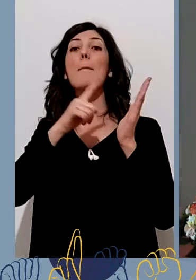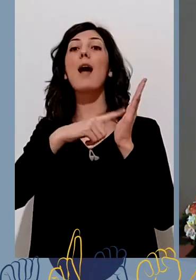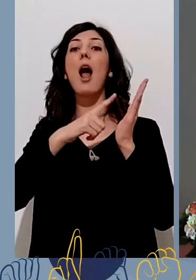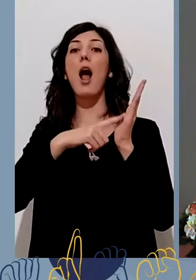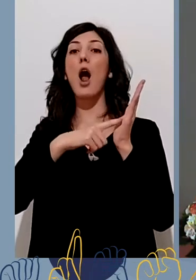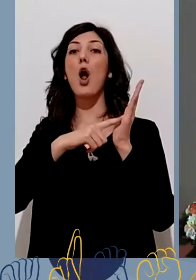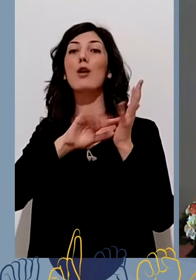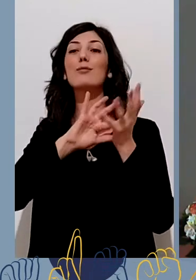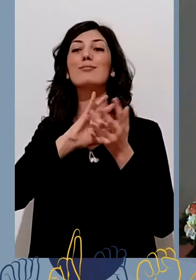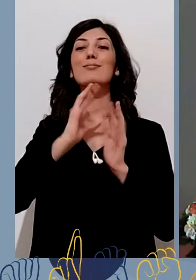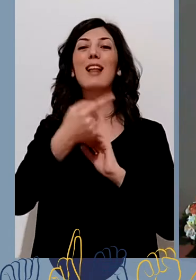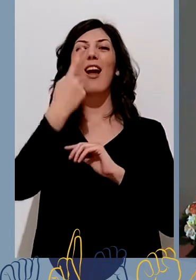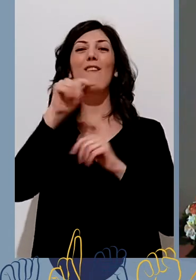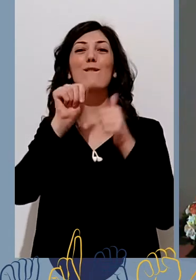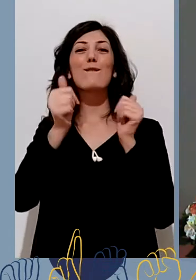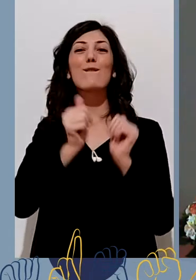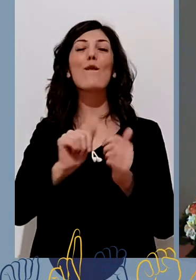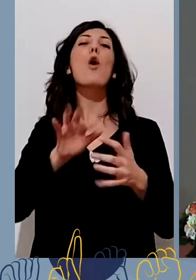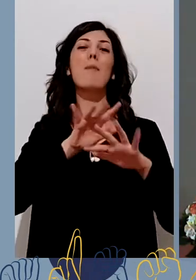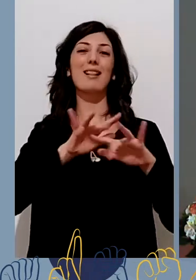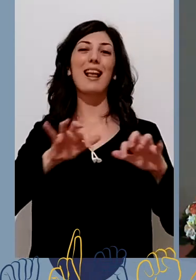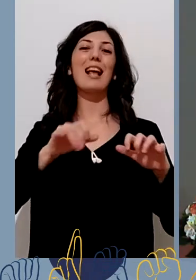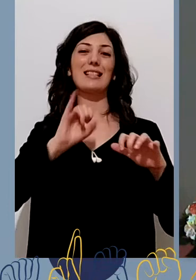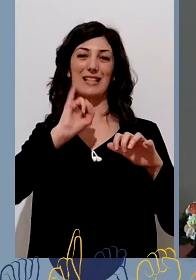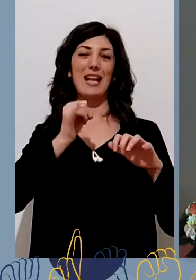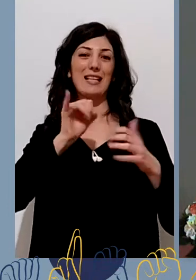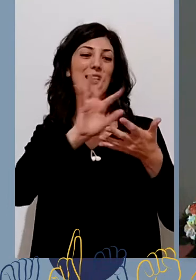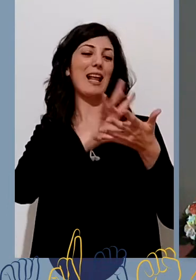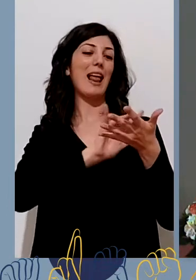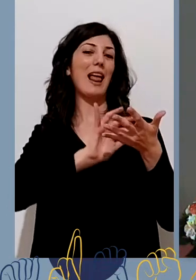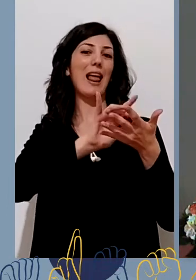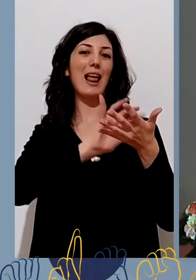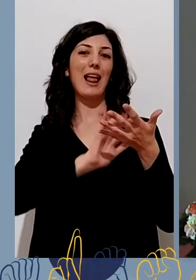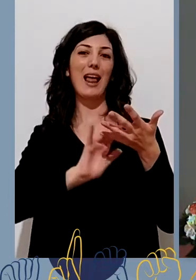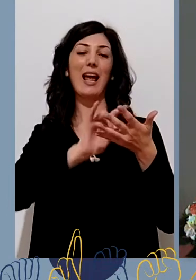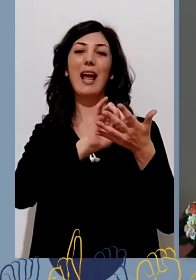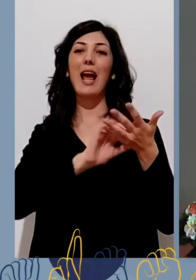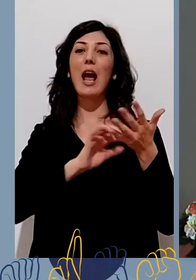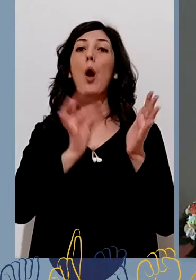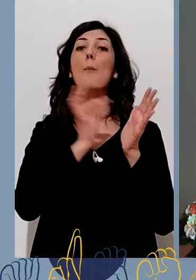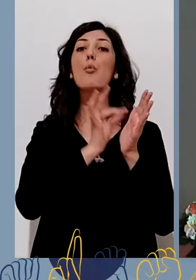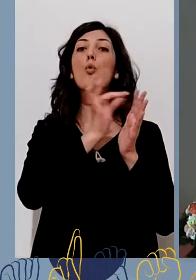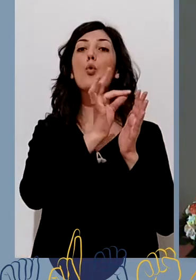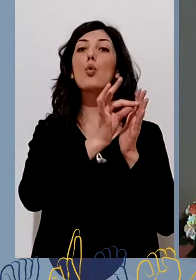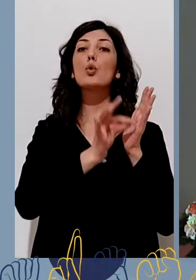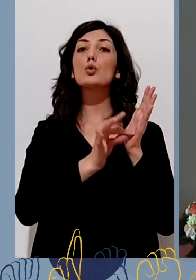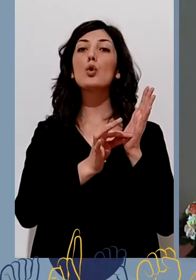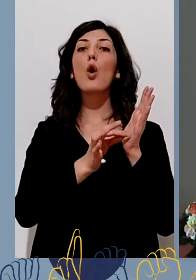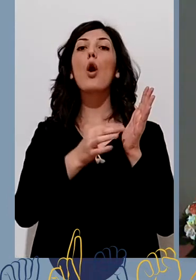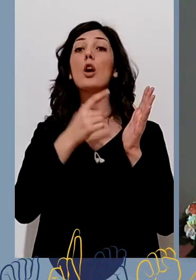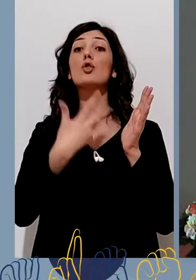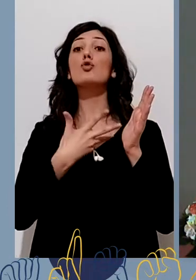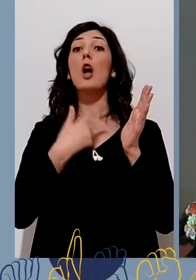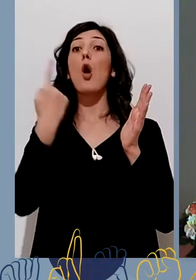una sorta di tastiera e a ogni punto della mano si riferisce una lettera,